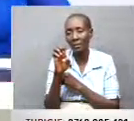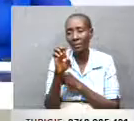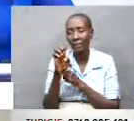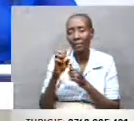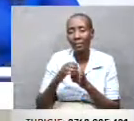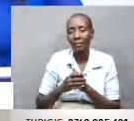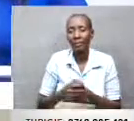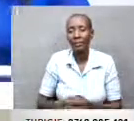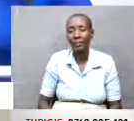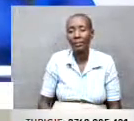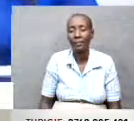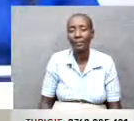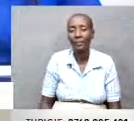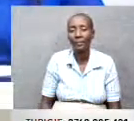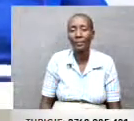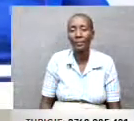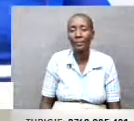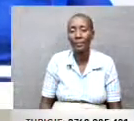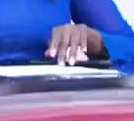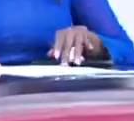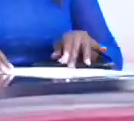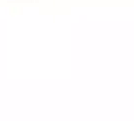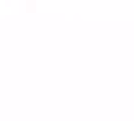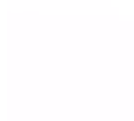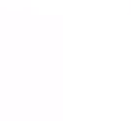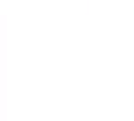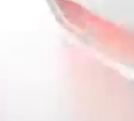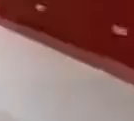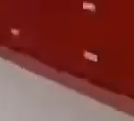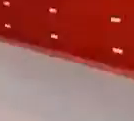vile @kileme_andrine. Usiende mbali.